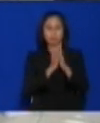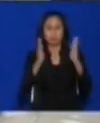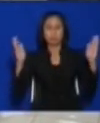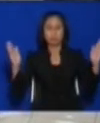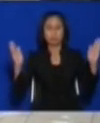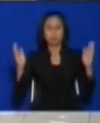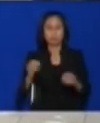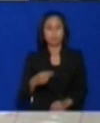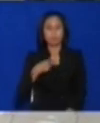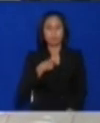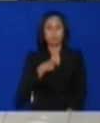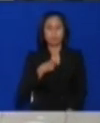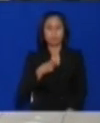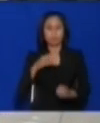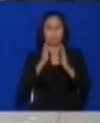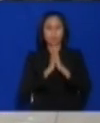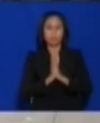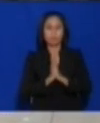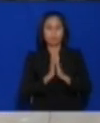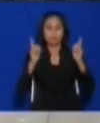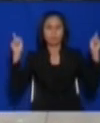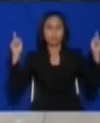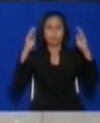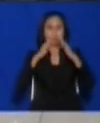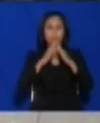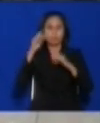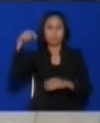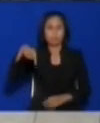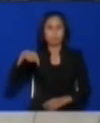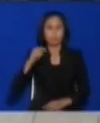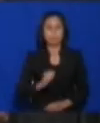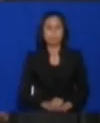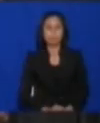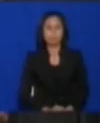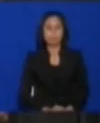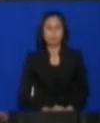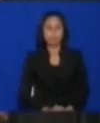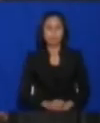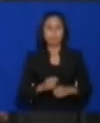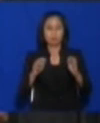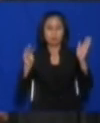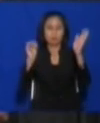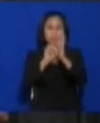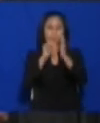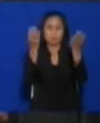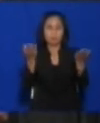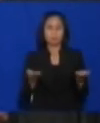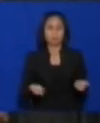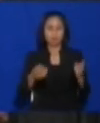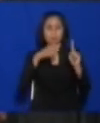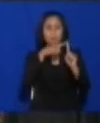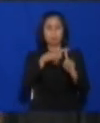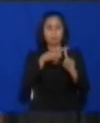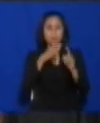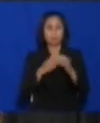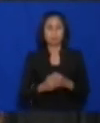berharap Hebat kali ini itu akan membawa dampak yang positif dalam sistem